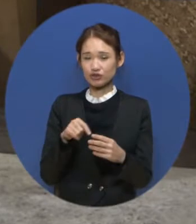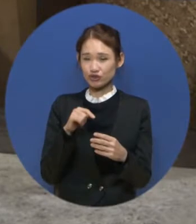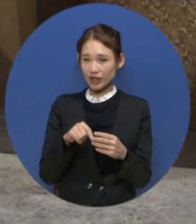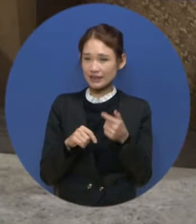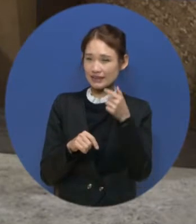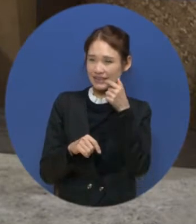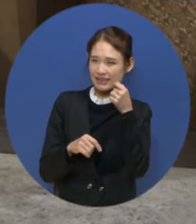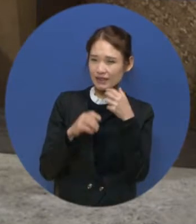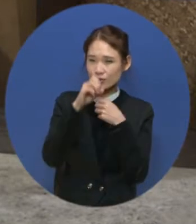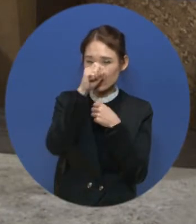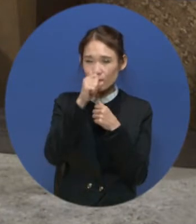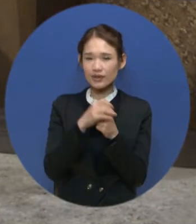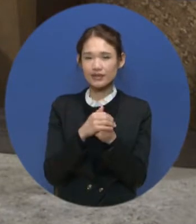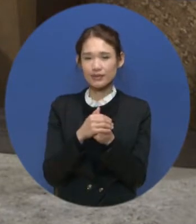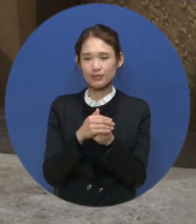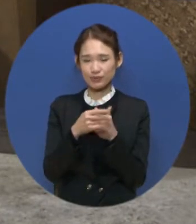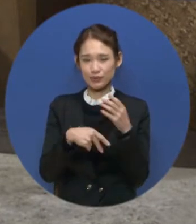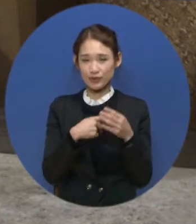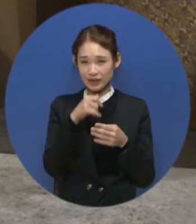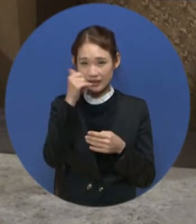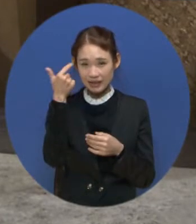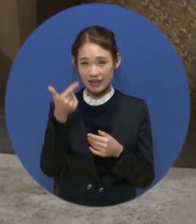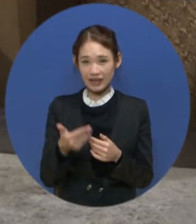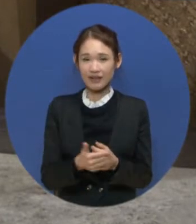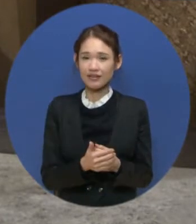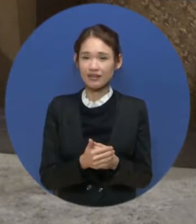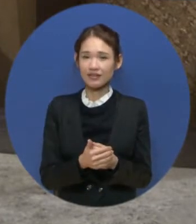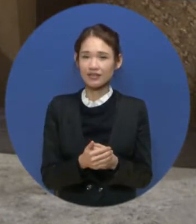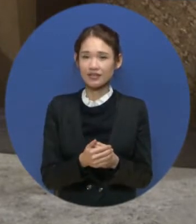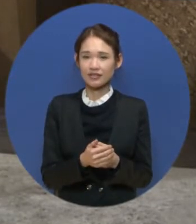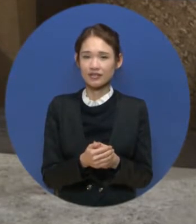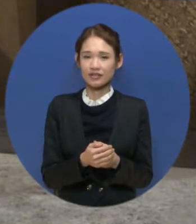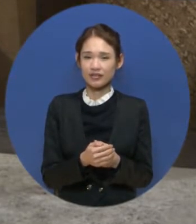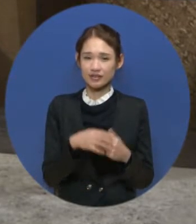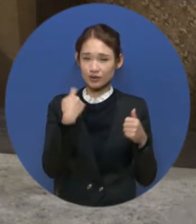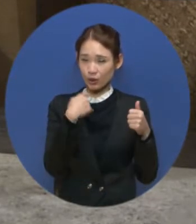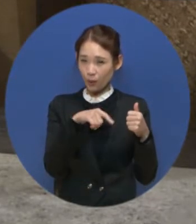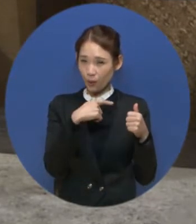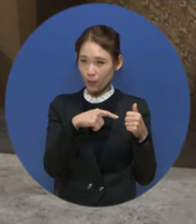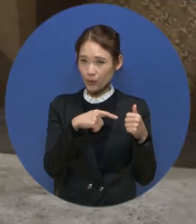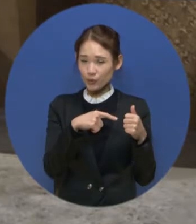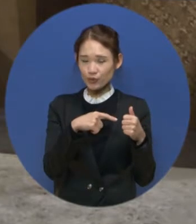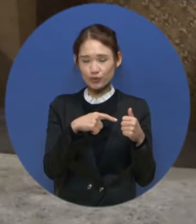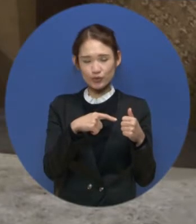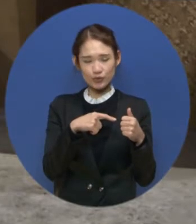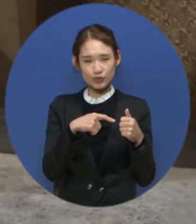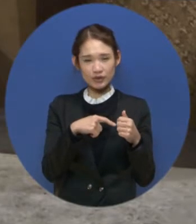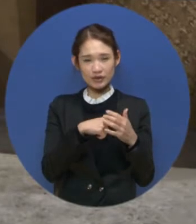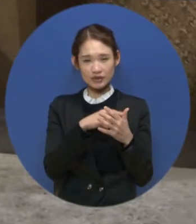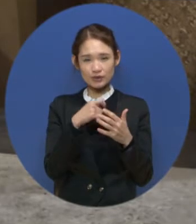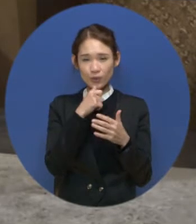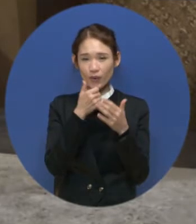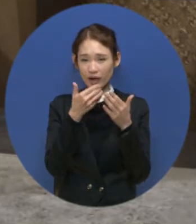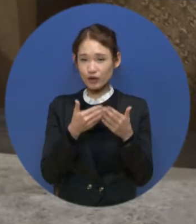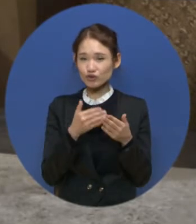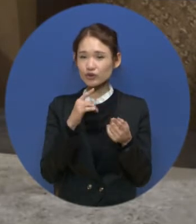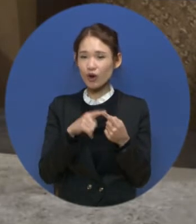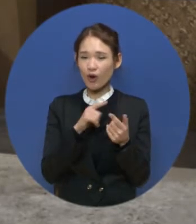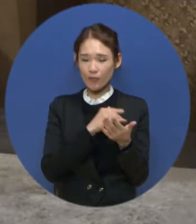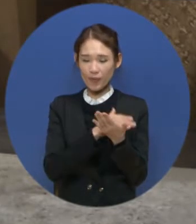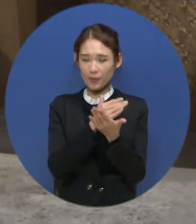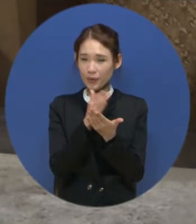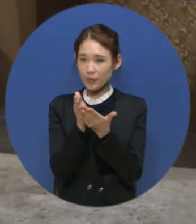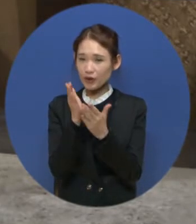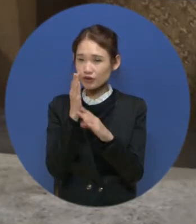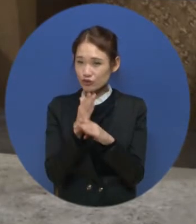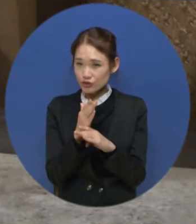좀 인기가 좋은 프로그램이 있나요? 교육 프로그램 중에요. 지금 말씀 소개해 주신 프로그램 중에.